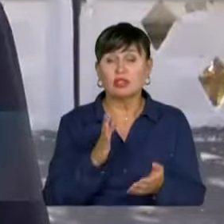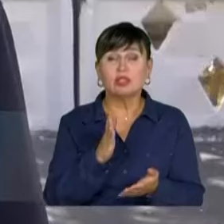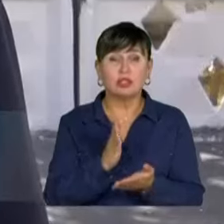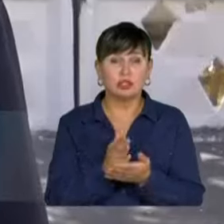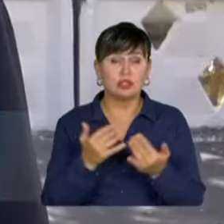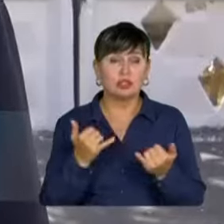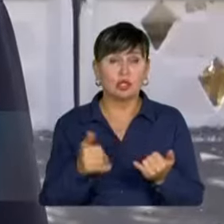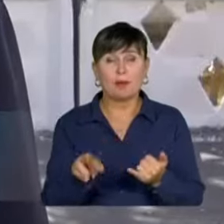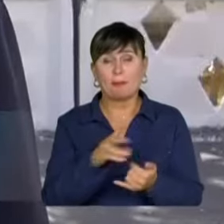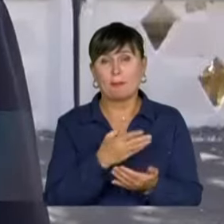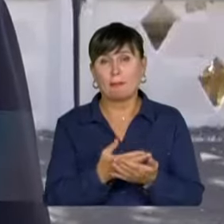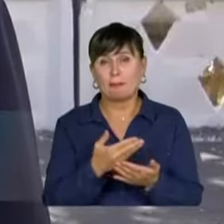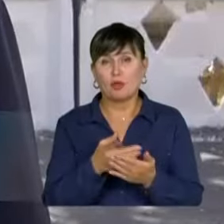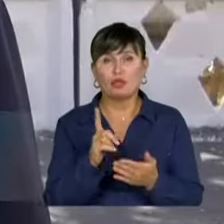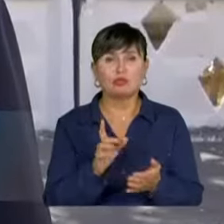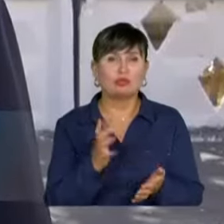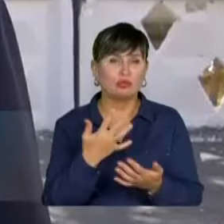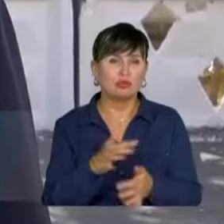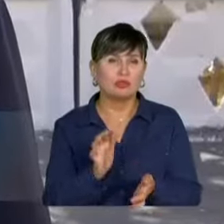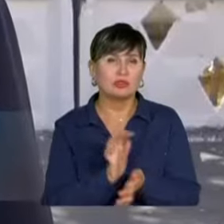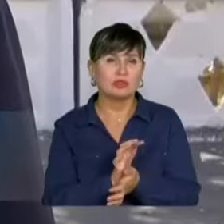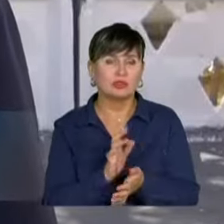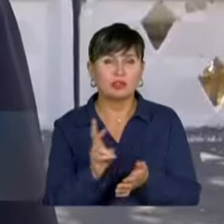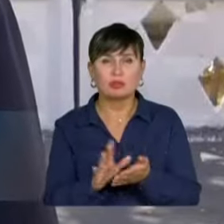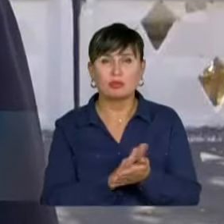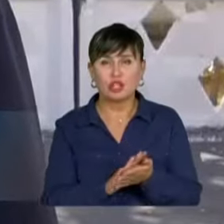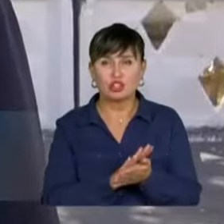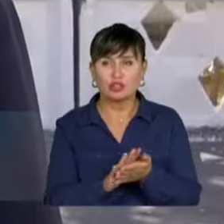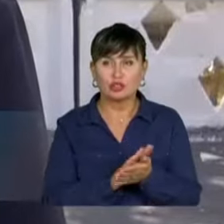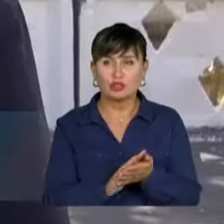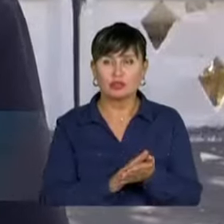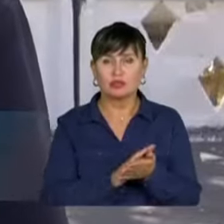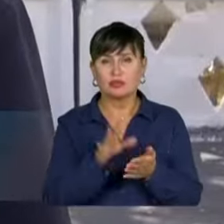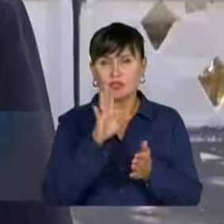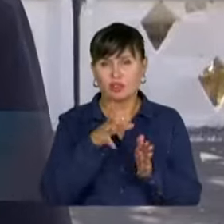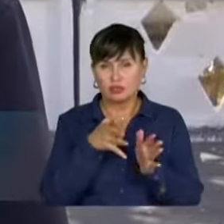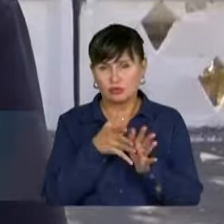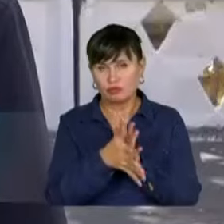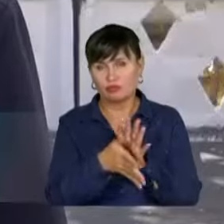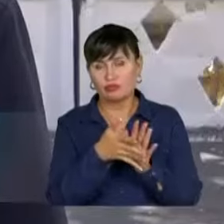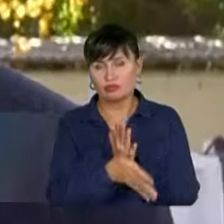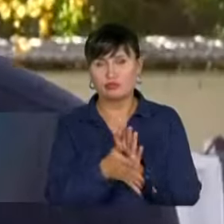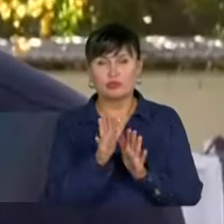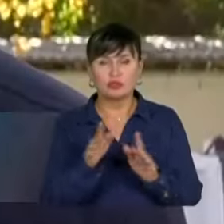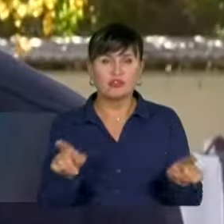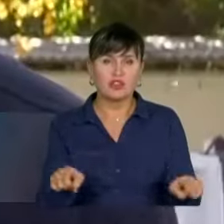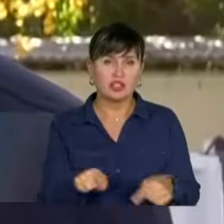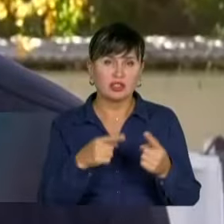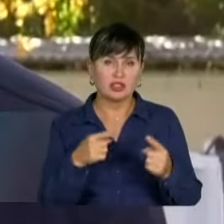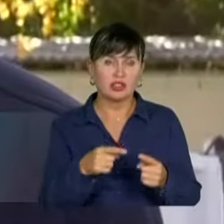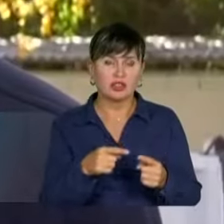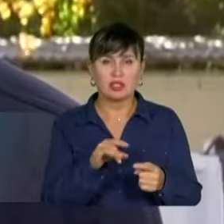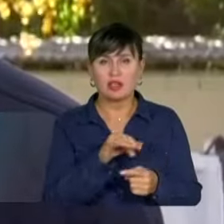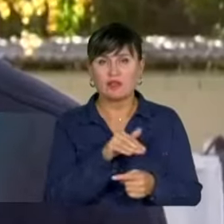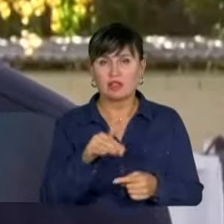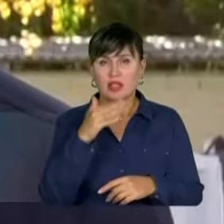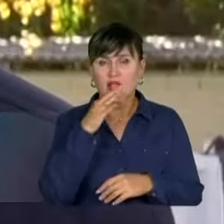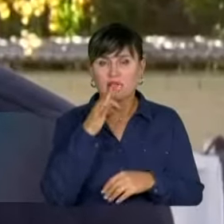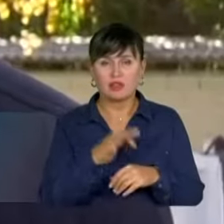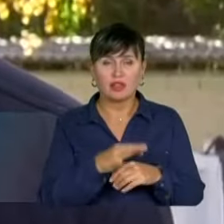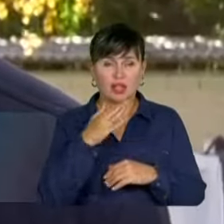мы так предполагаем, что он забит. Его необходимо прочистить, и проток будет восстановлен. Неофициальный ответ акимата